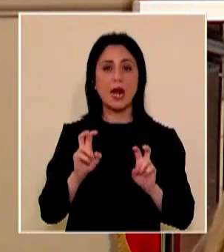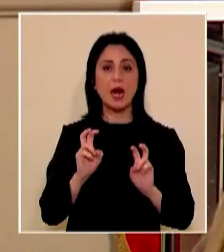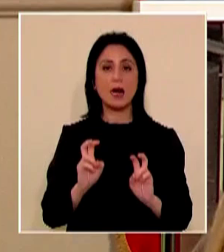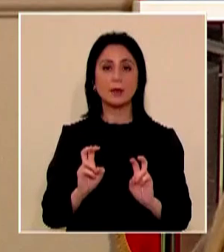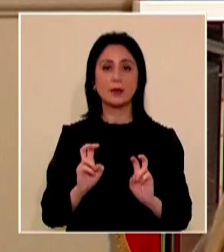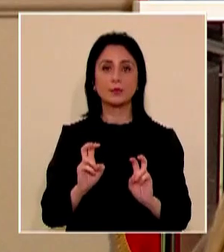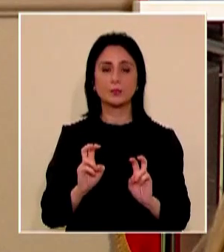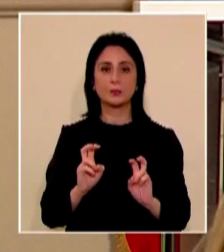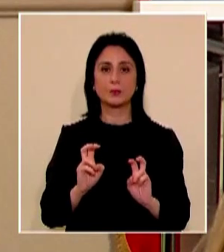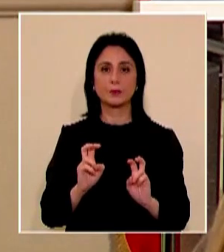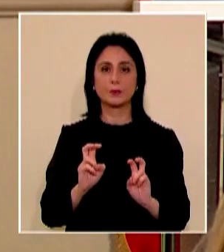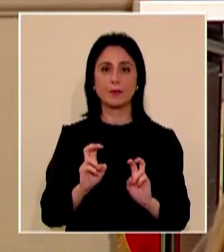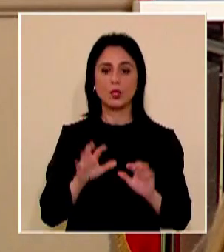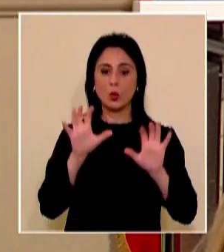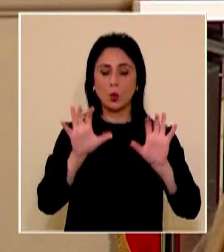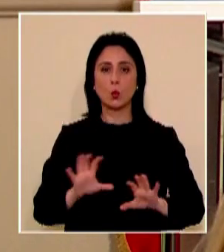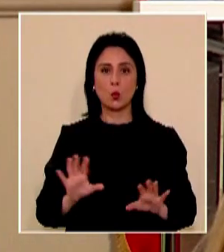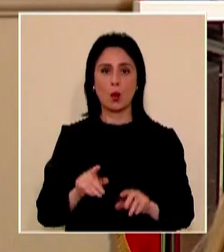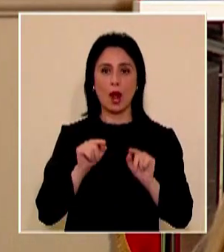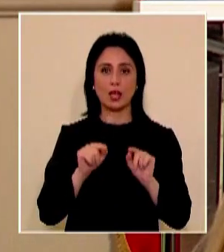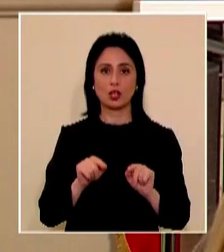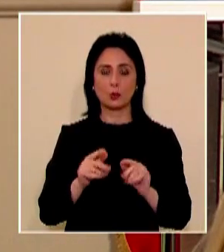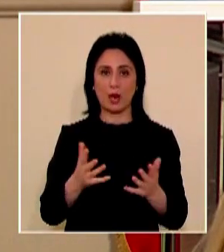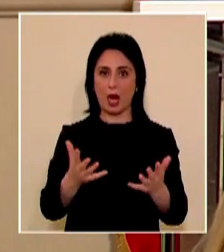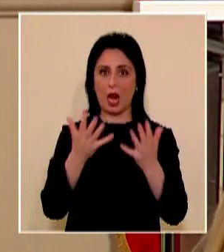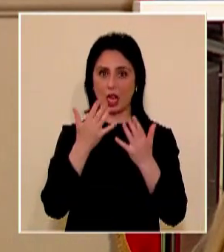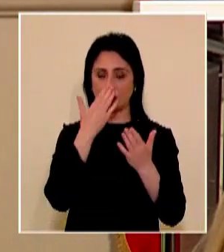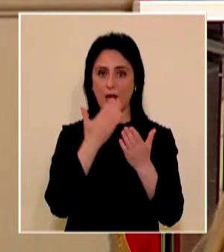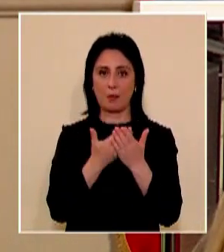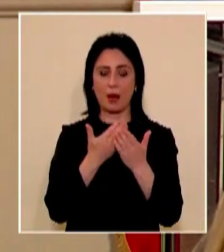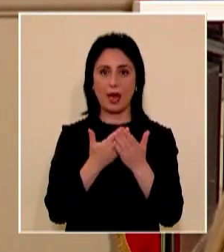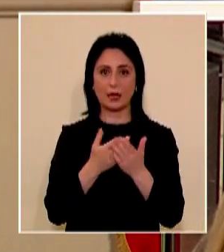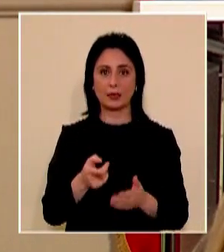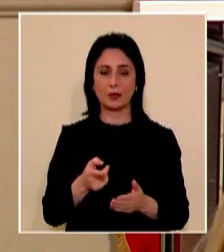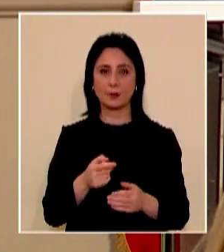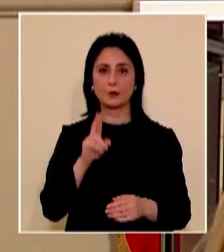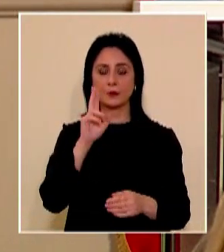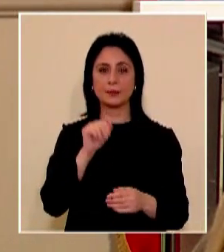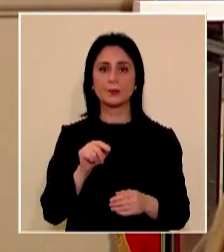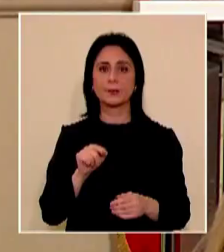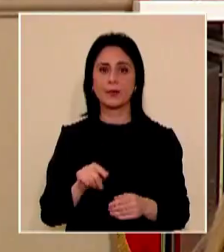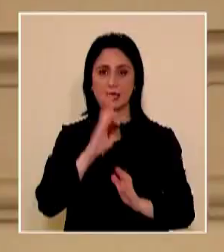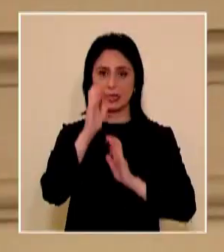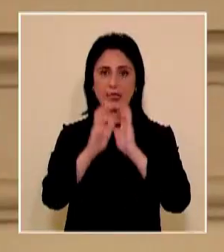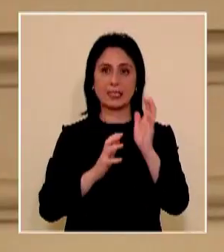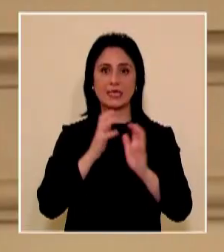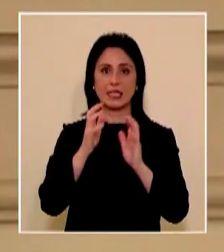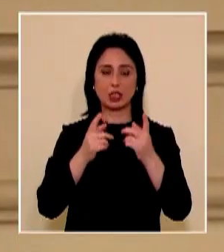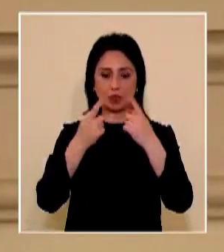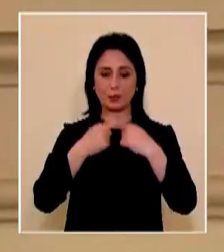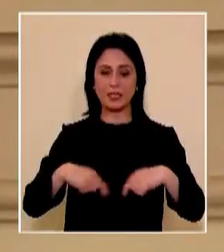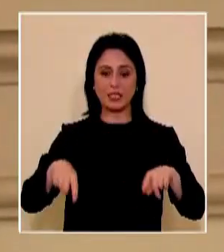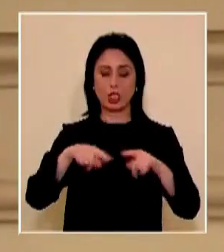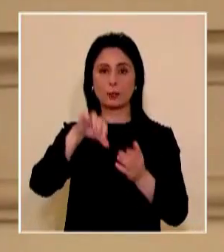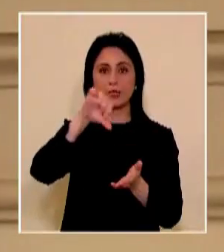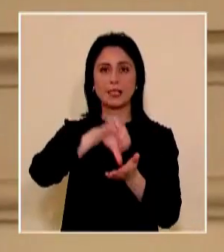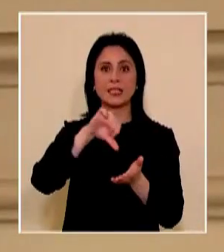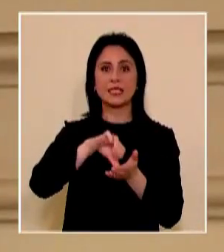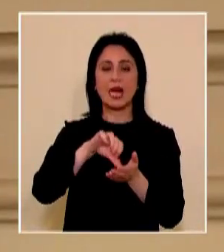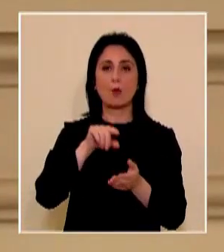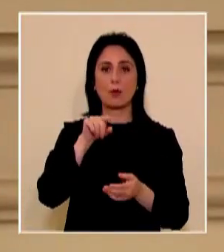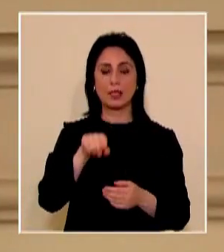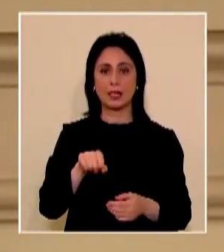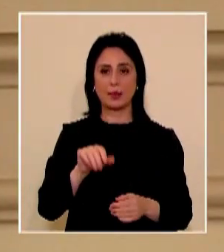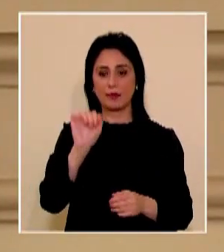jest tutaj, proszę państwa, codziennym faktem. Dlatego mówię, że przedstawiciele wspólnoty międzynarodowej, przedstawiciele państw Unii Europejskiej, przedstawiciele